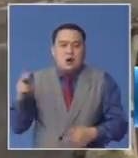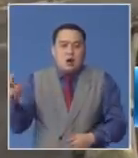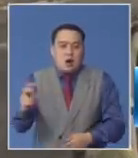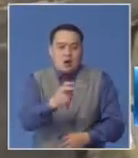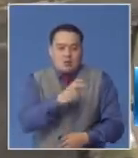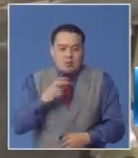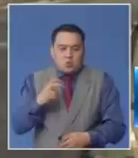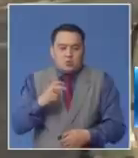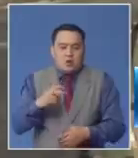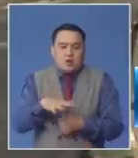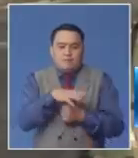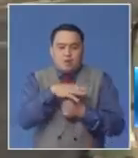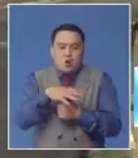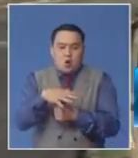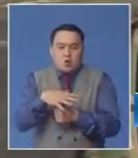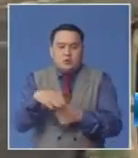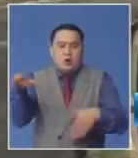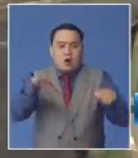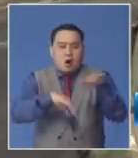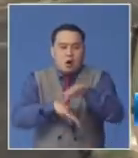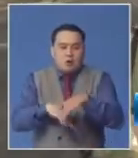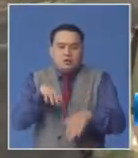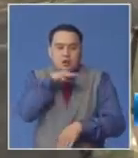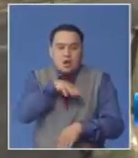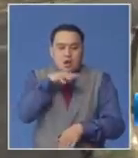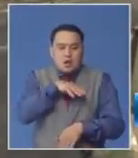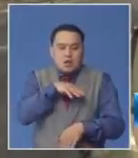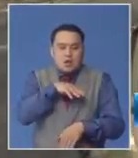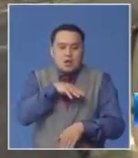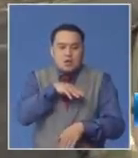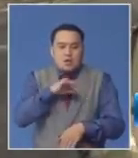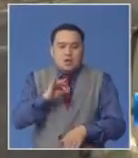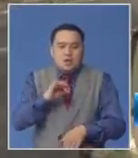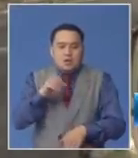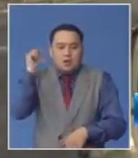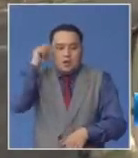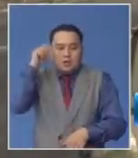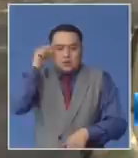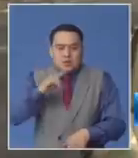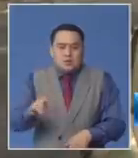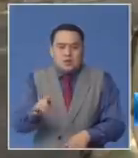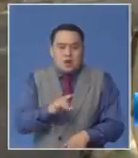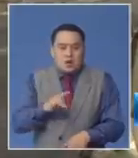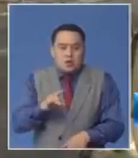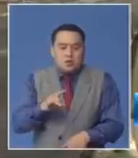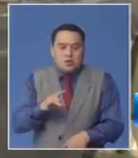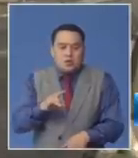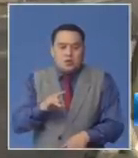сделали горы текинский гадики на искин динской район